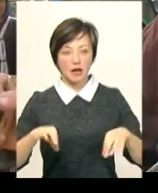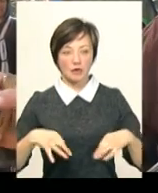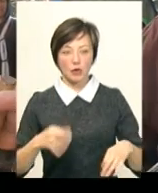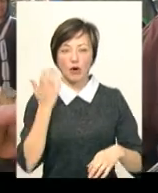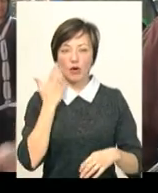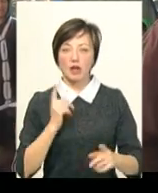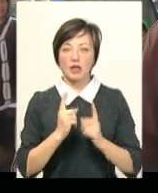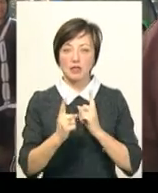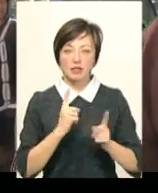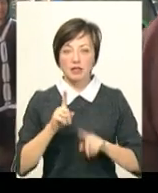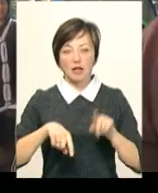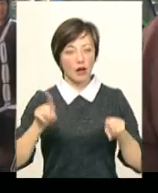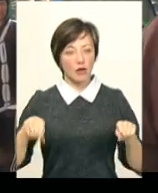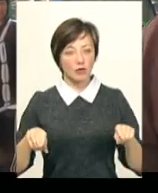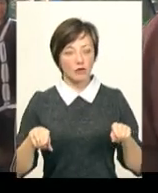ходив часом десь туди,